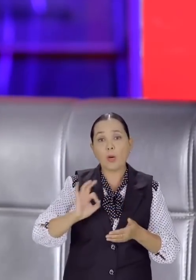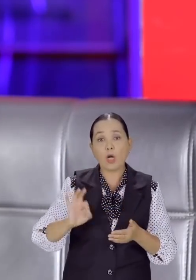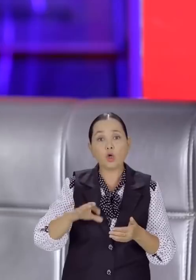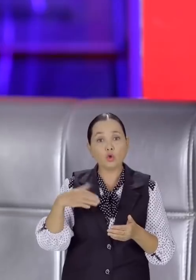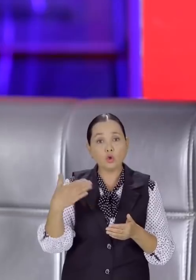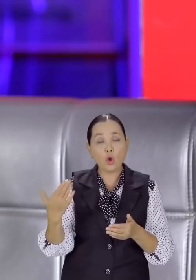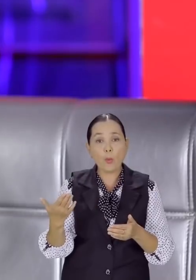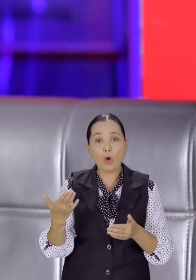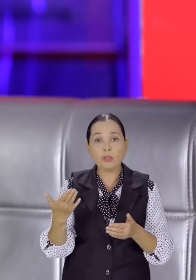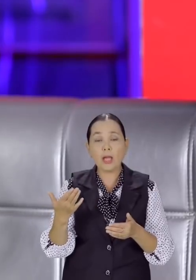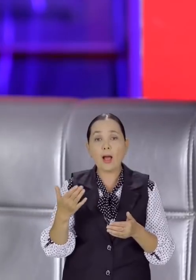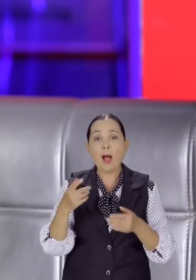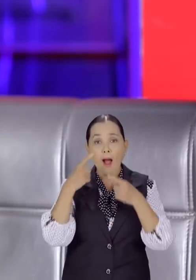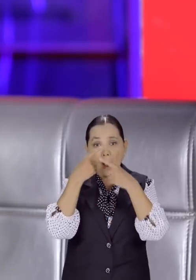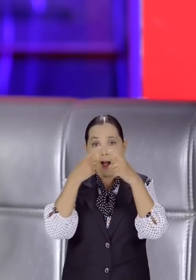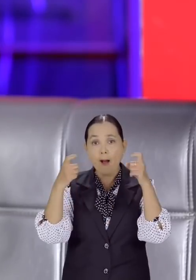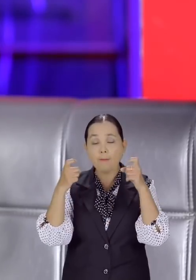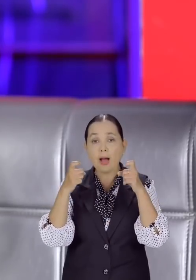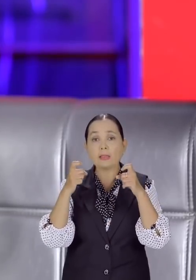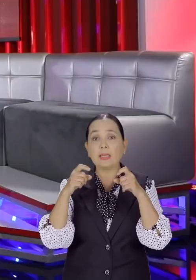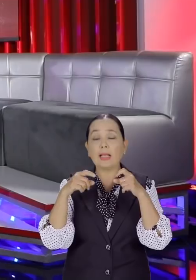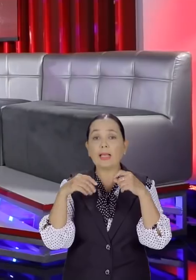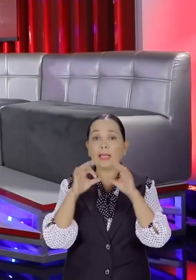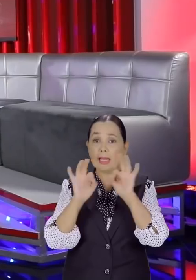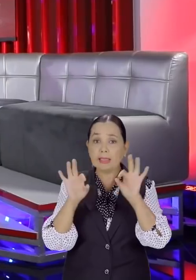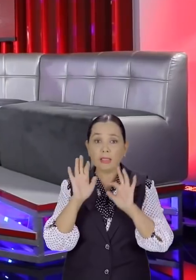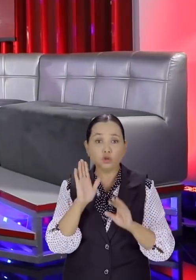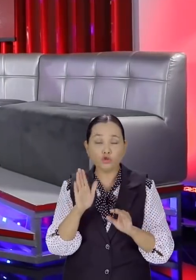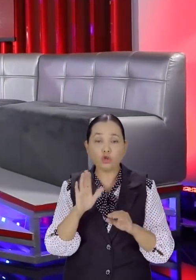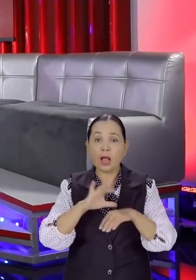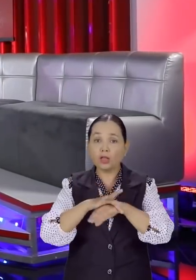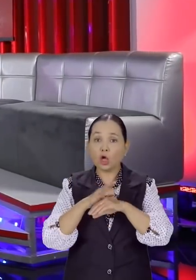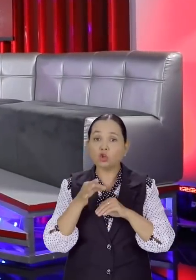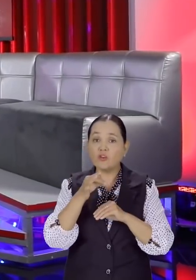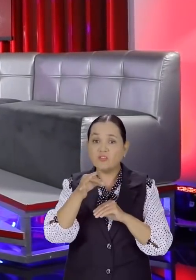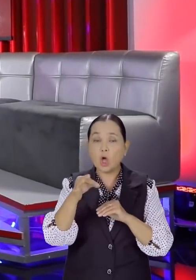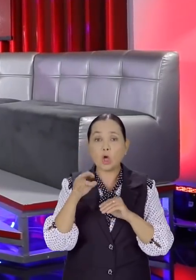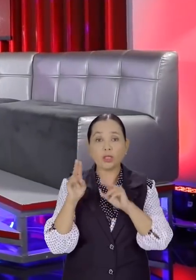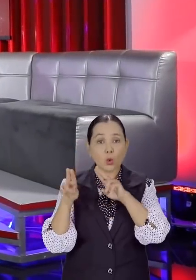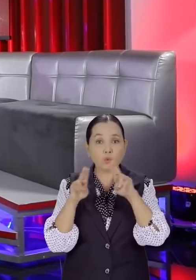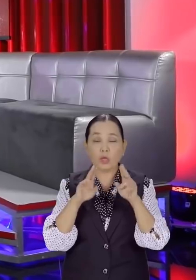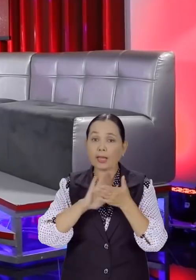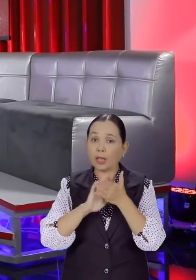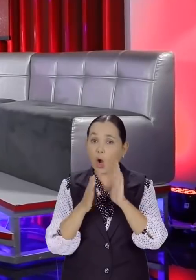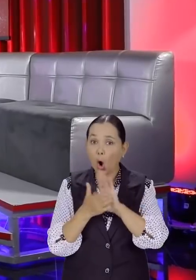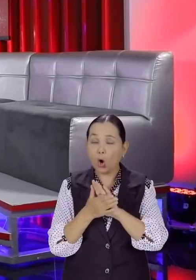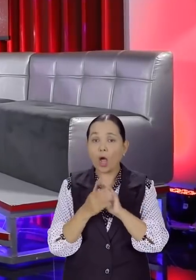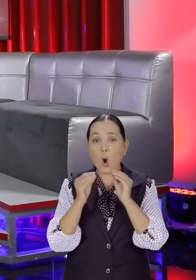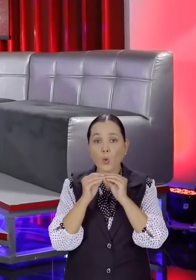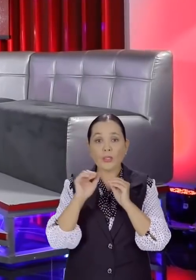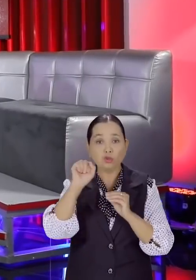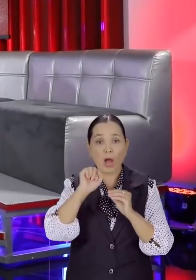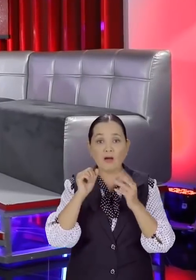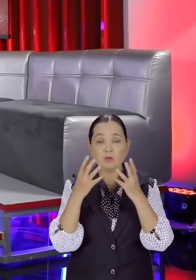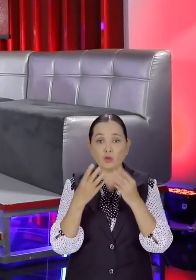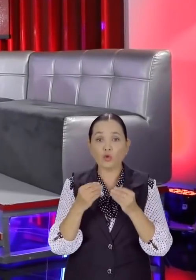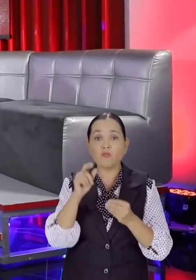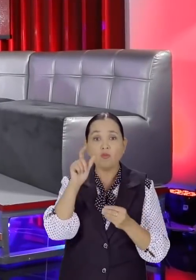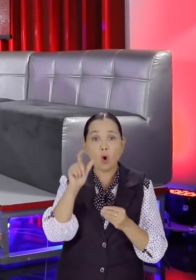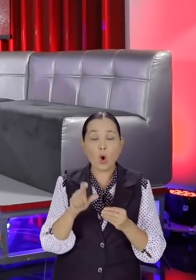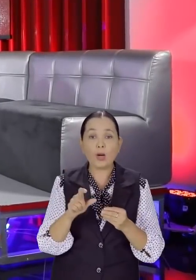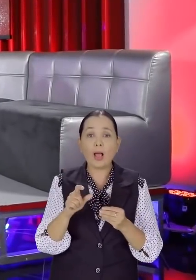tomonidan xabarlarida keltirilishicha Toshkent viloyatida kuzatilgan holat 10 avgust kuni